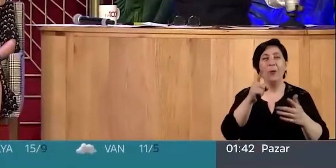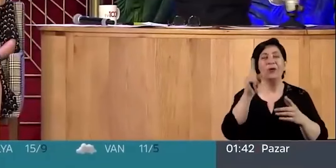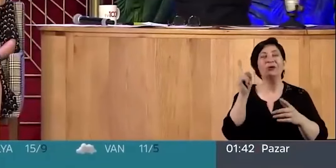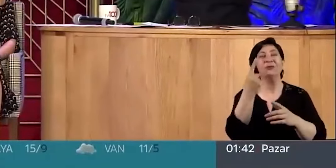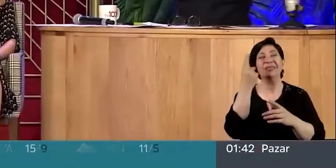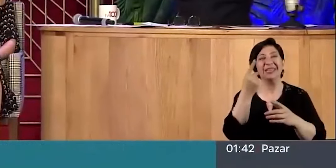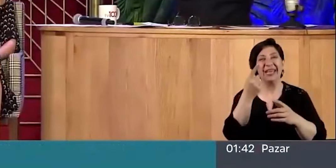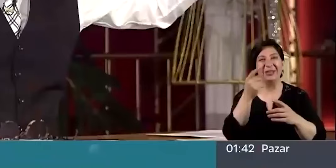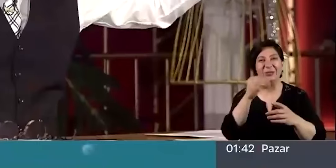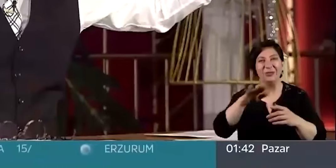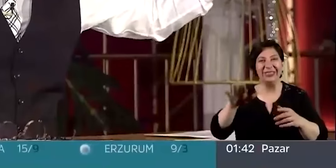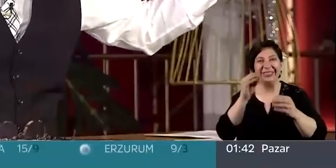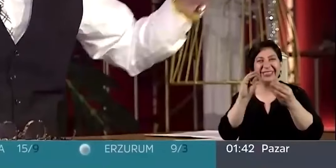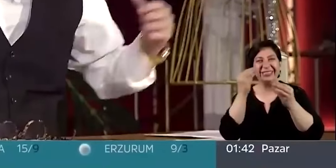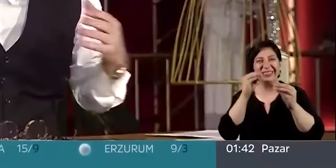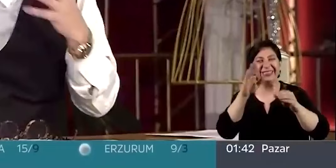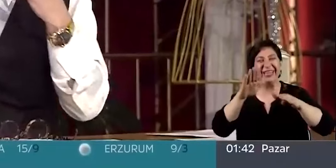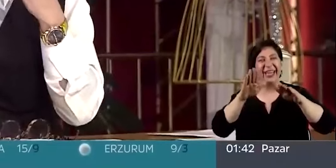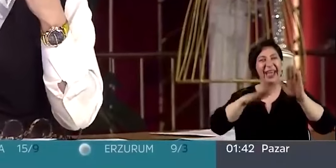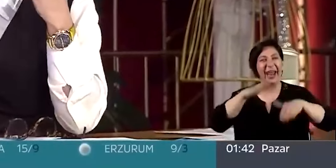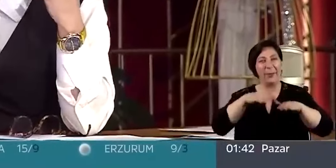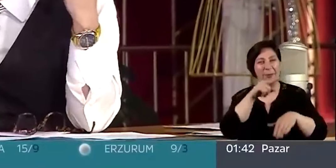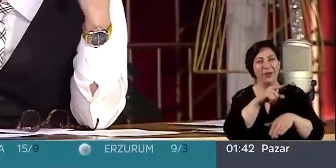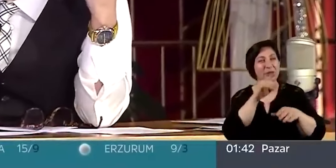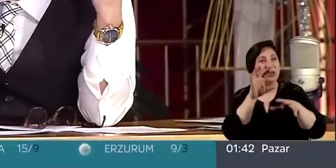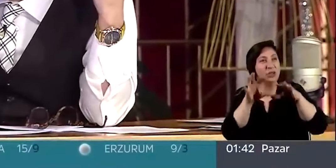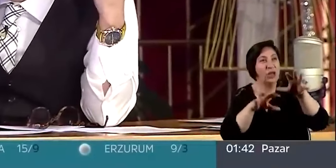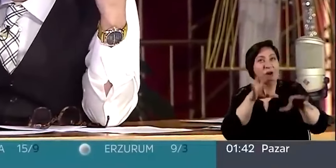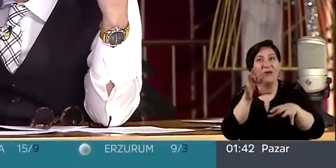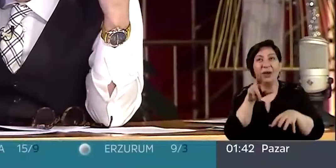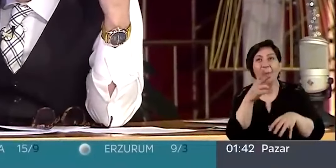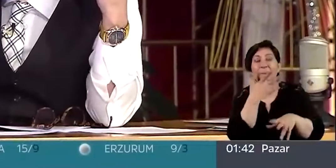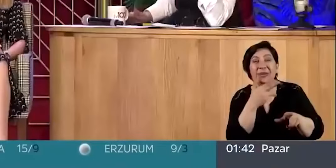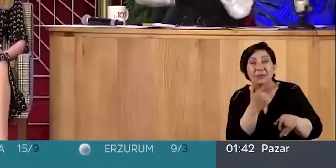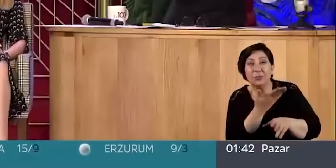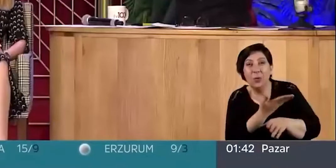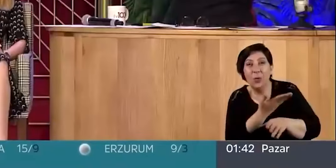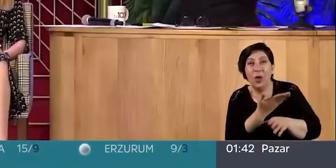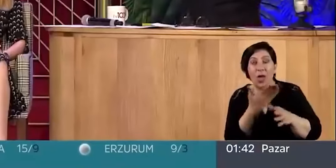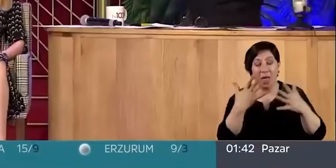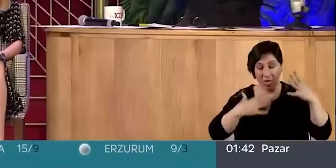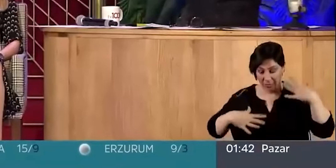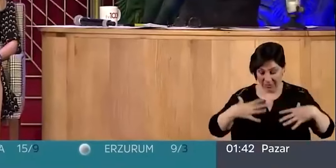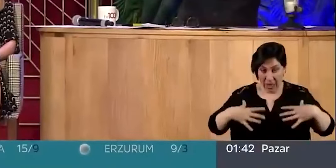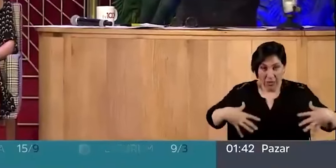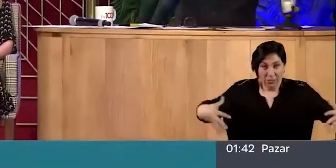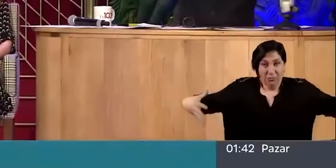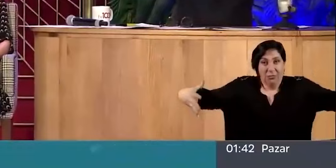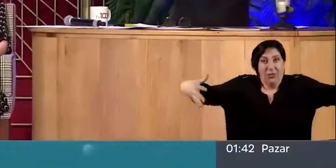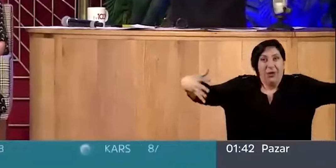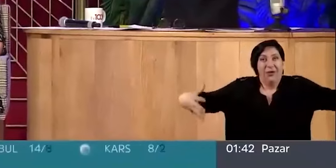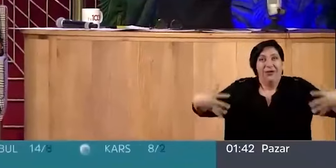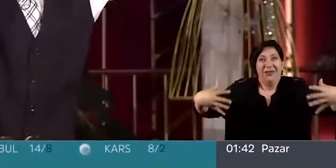fantastik filmler var ya hepsine fantastik canavarlar ve artık fantastik bir canavara benzemiyor mu ya? Ve de elbiseler filan da böyle